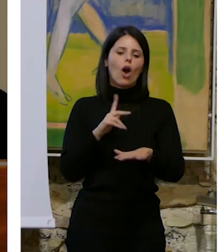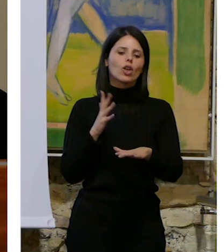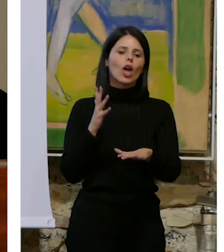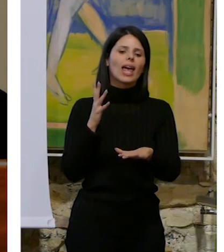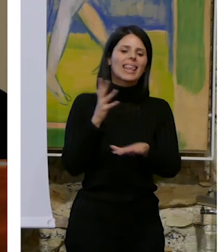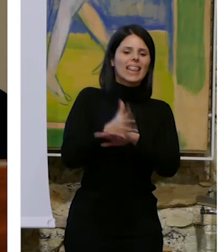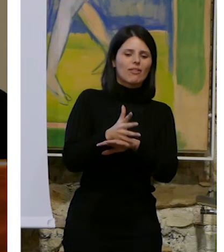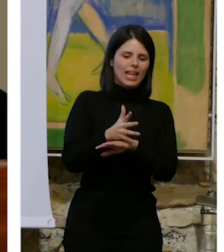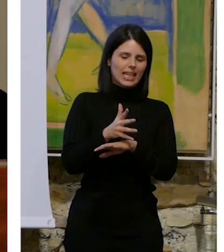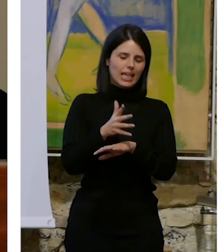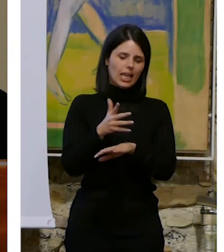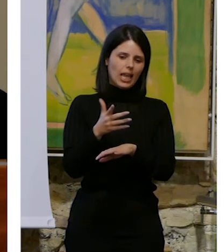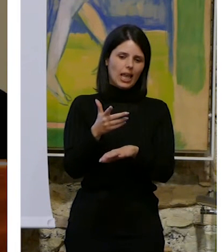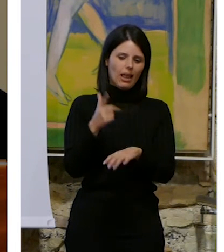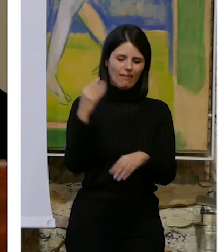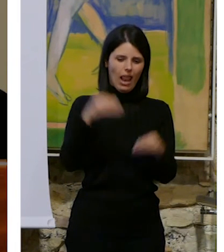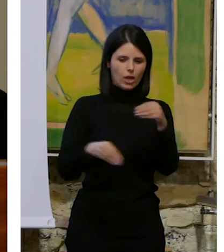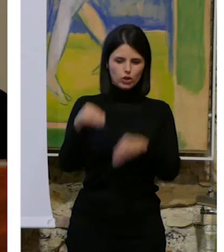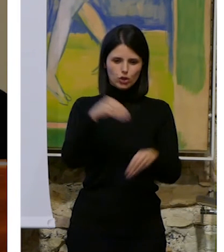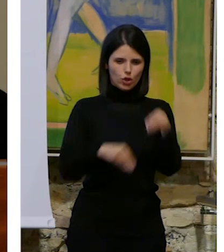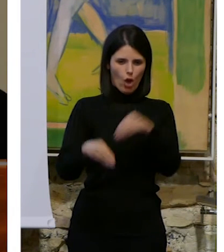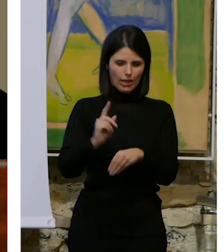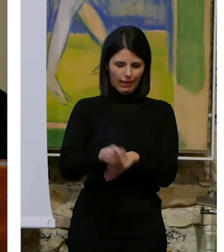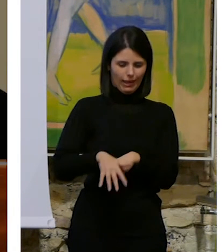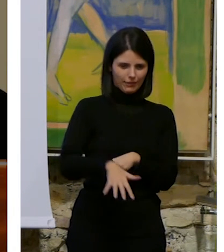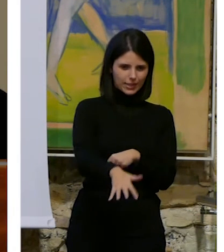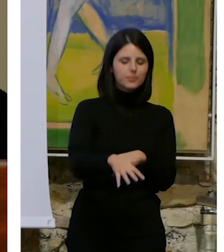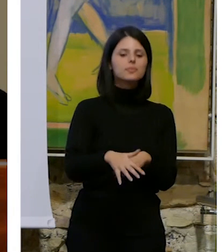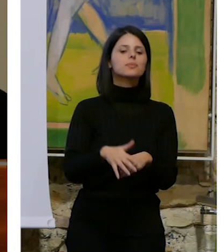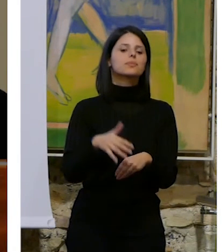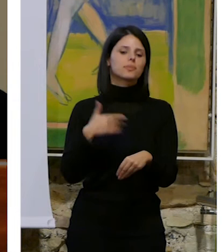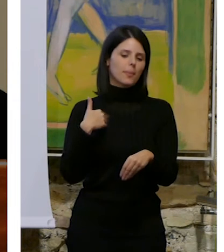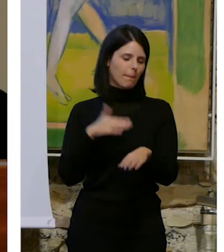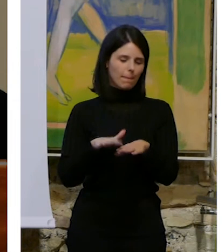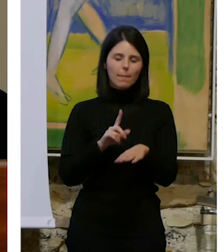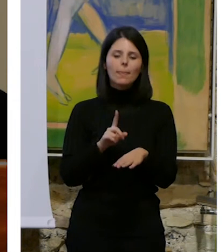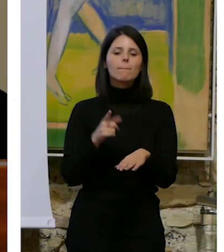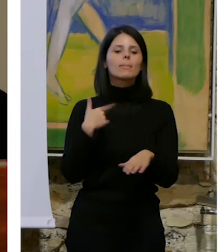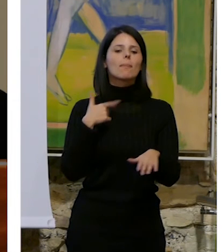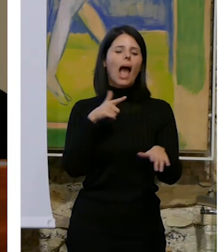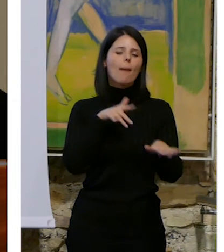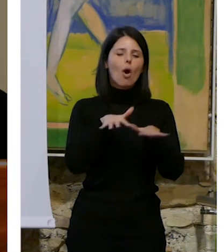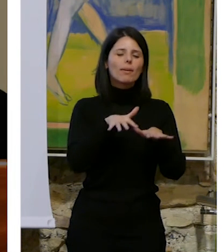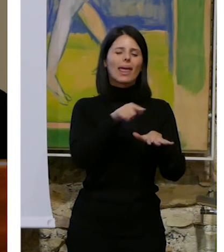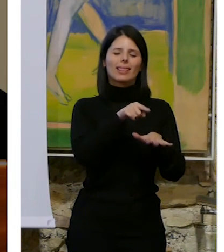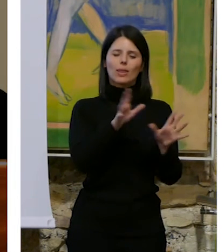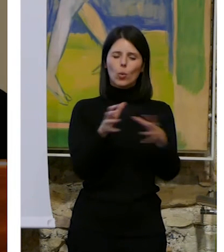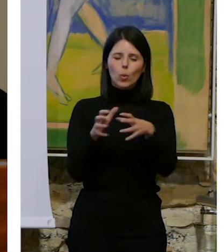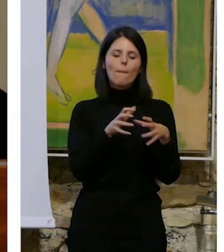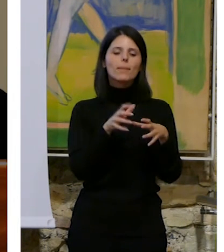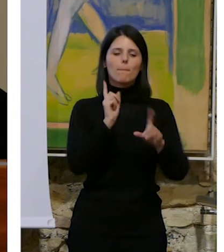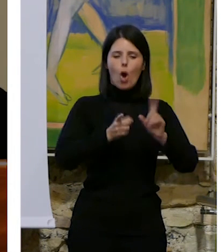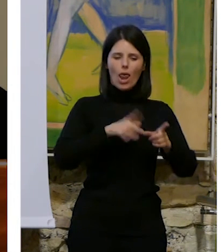sulle elezioni che ci saranno in questi giorni, ma è evidente, cioè gran parte dei movimenti politici recuperano